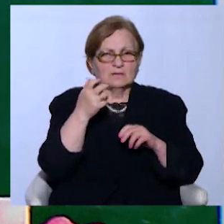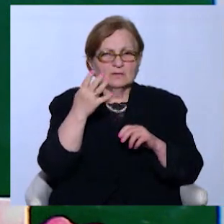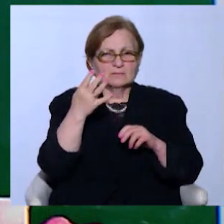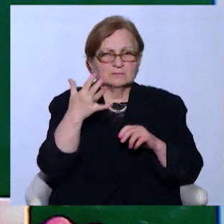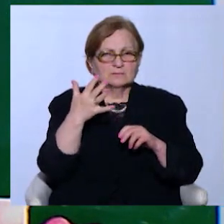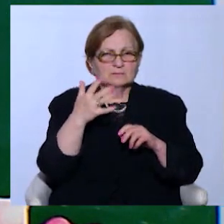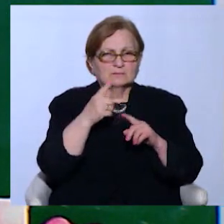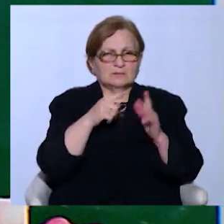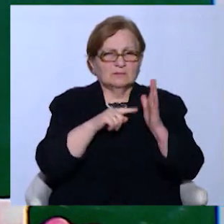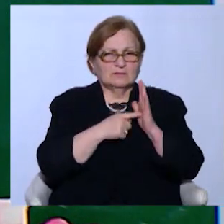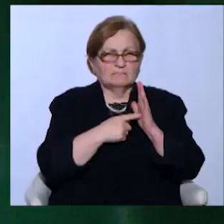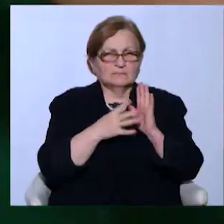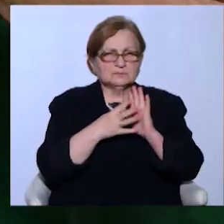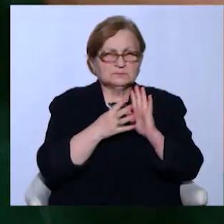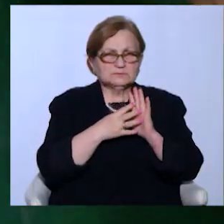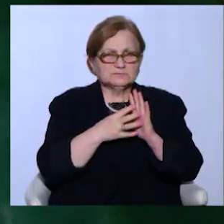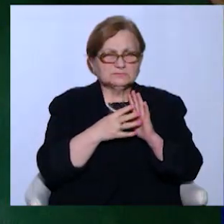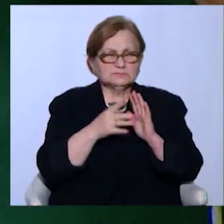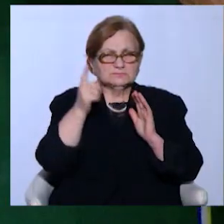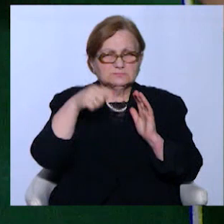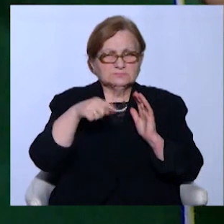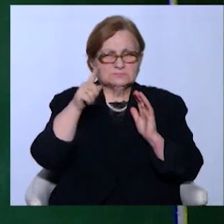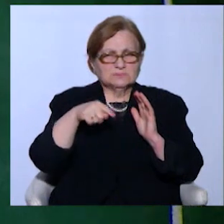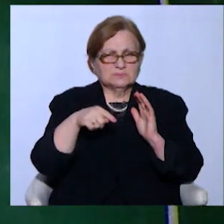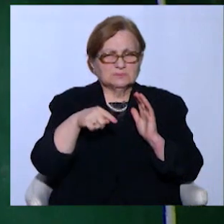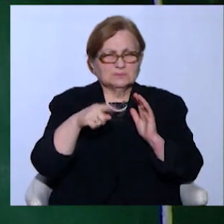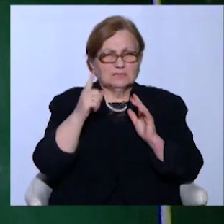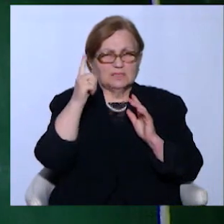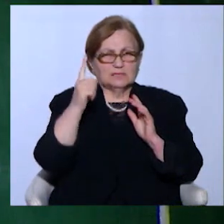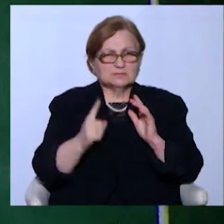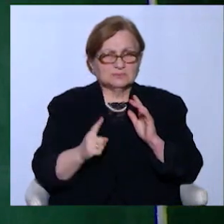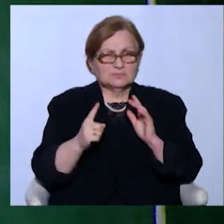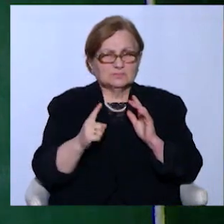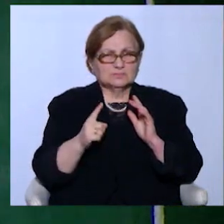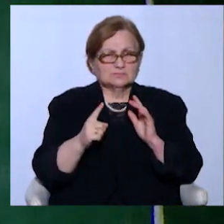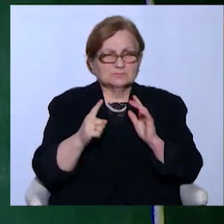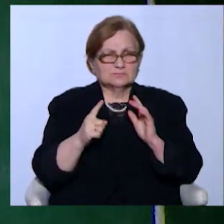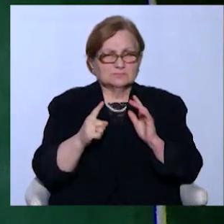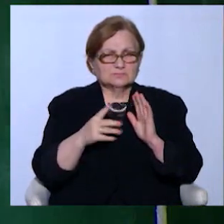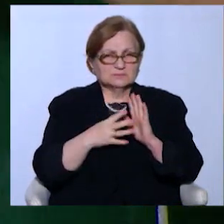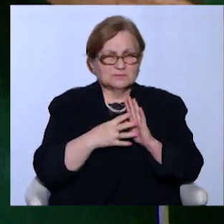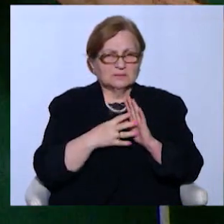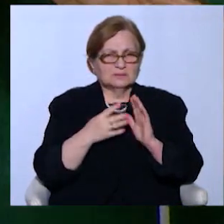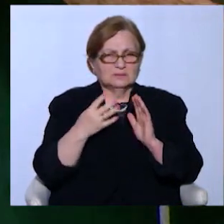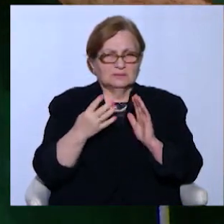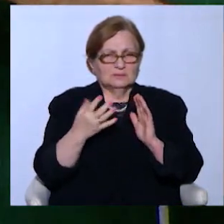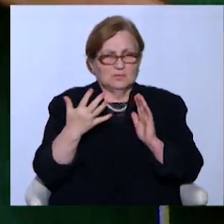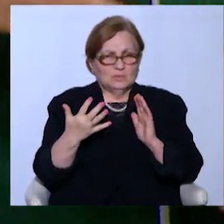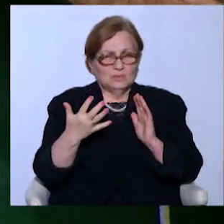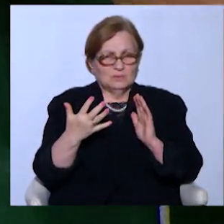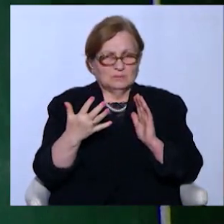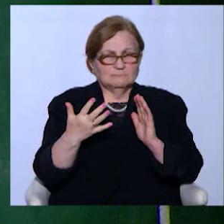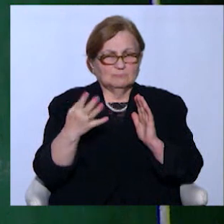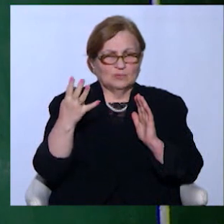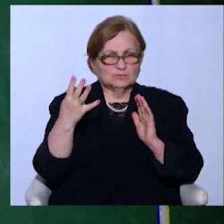345-ს ვამრავლებ 9-ზე. როგორც თქვი, ერთეულების ნამრავლი 5-ჯერ 9 არის 45,